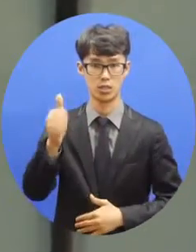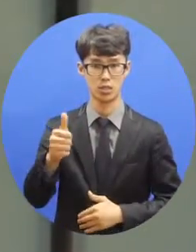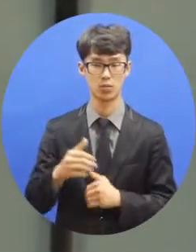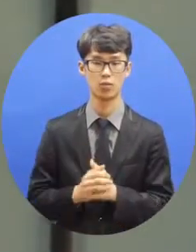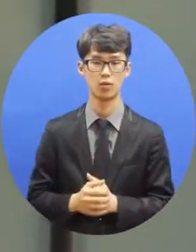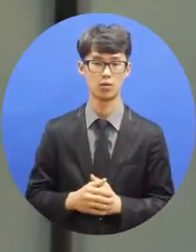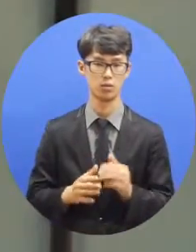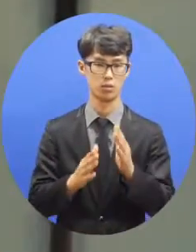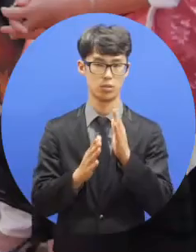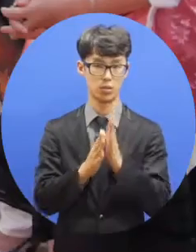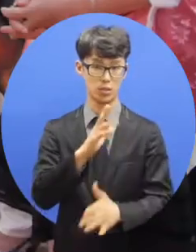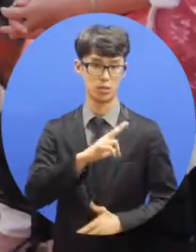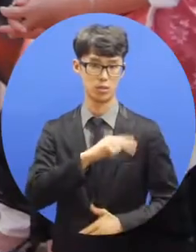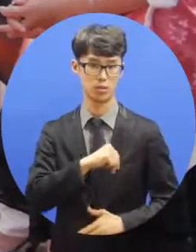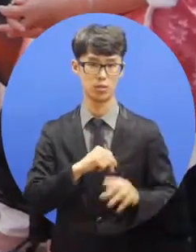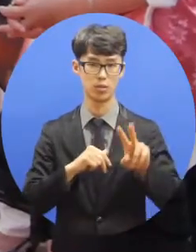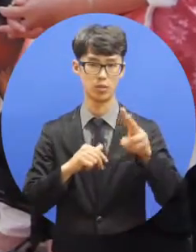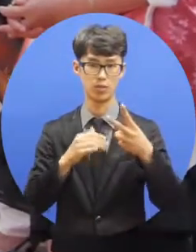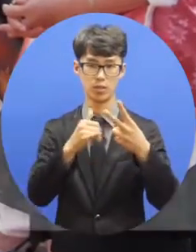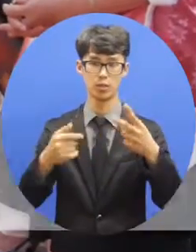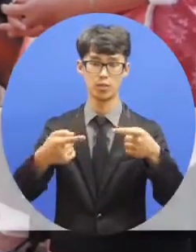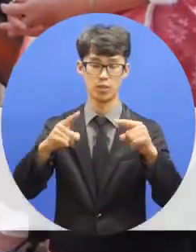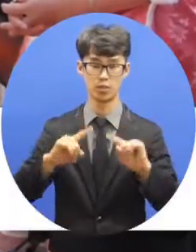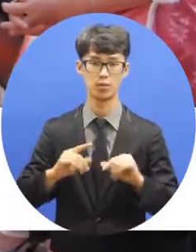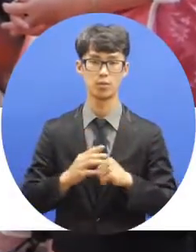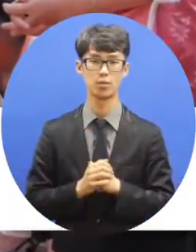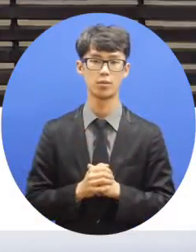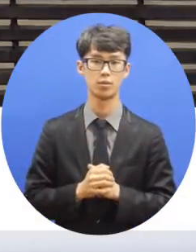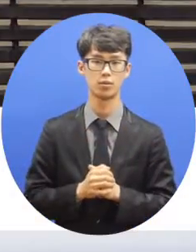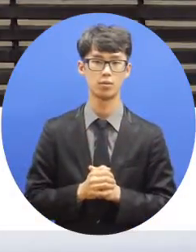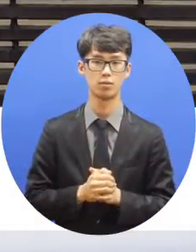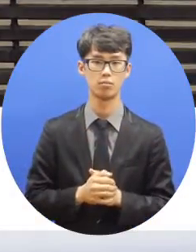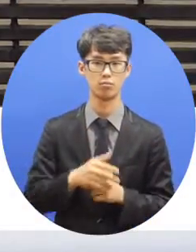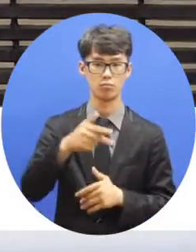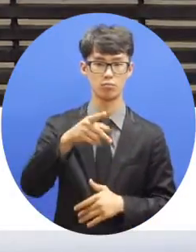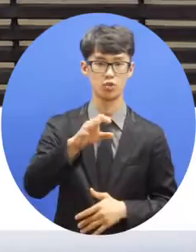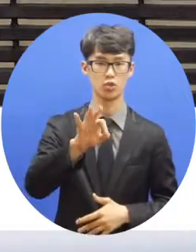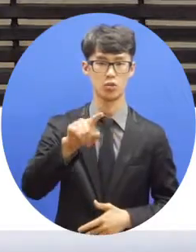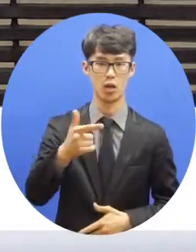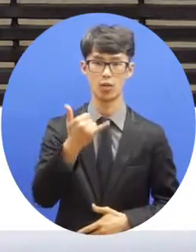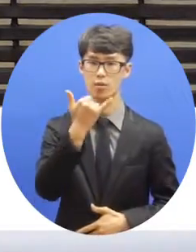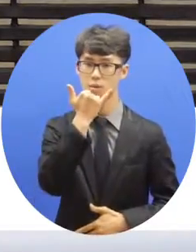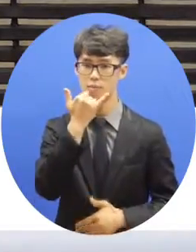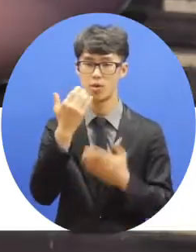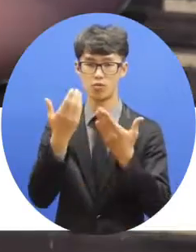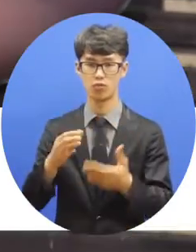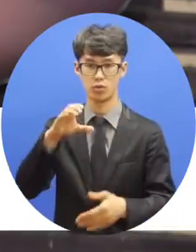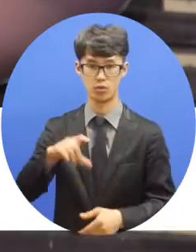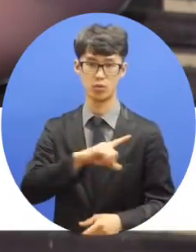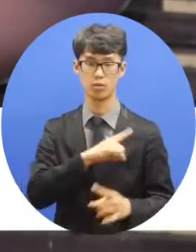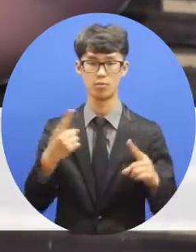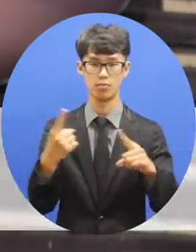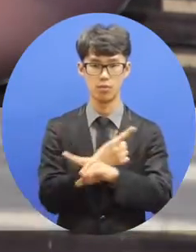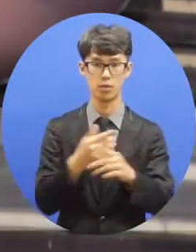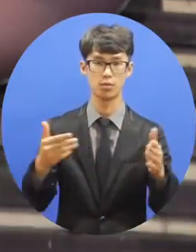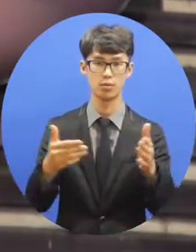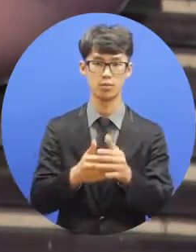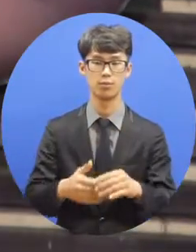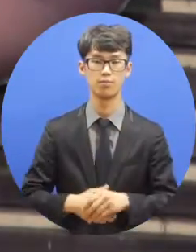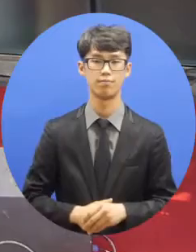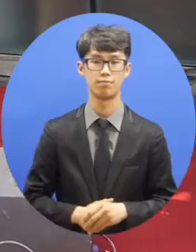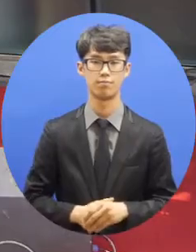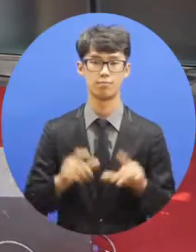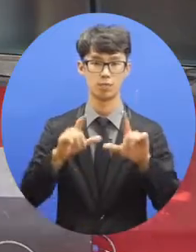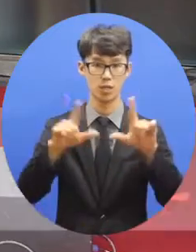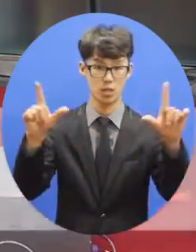비롯한 시의원 등 200여 명이 참석한 가운데 정안 알밤휴게소로의 명명식을 개최했습니다.